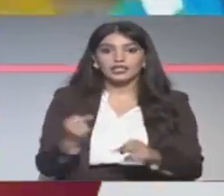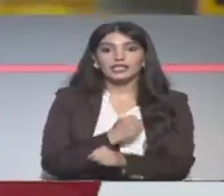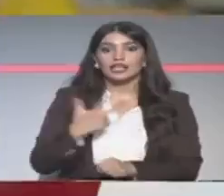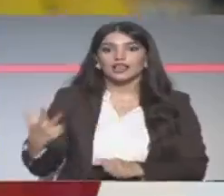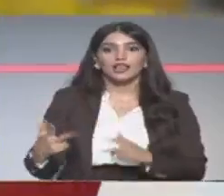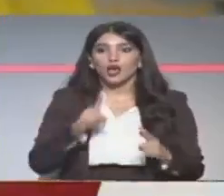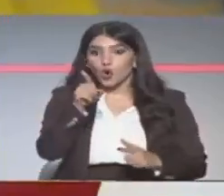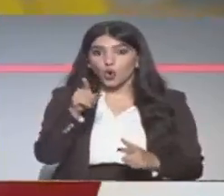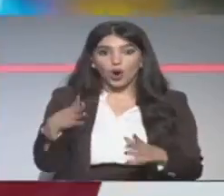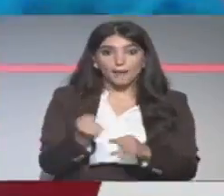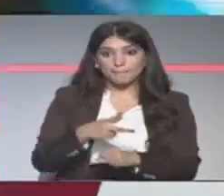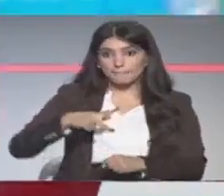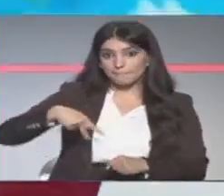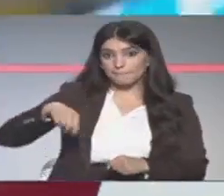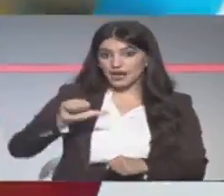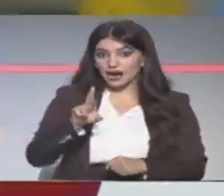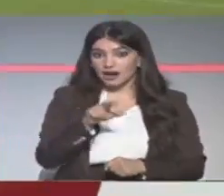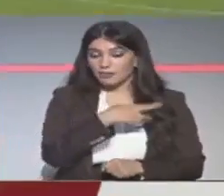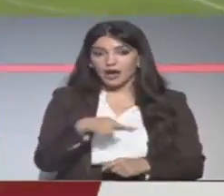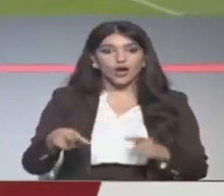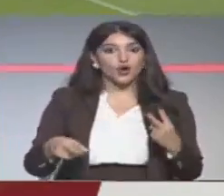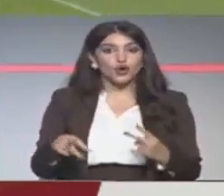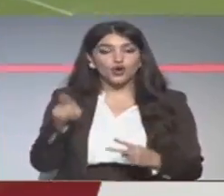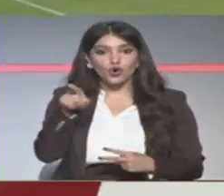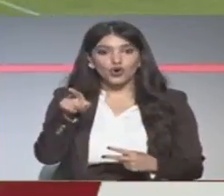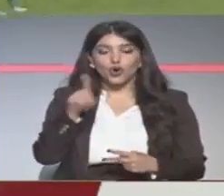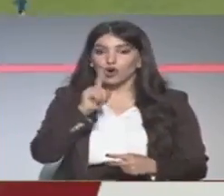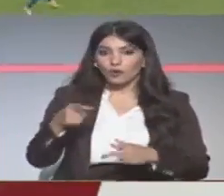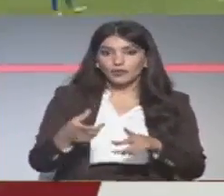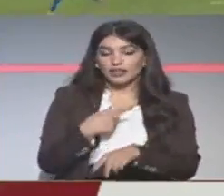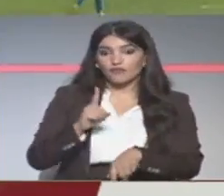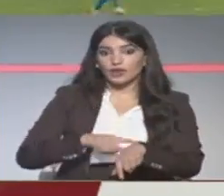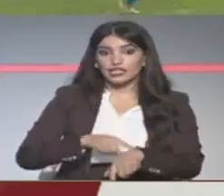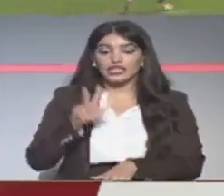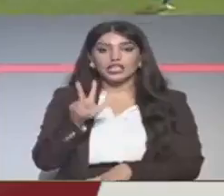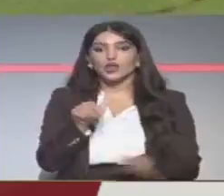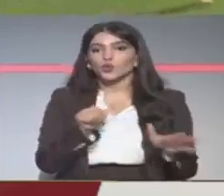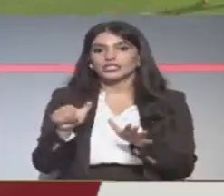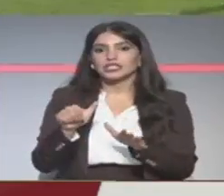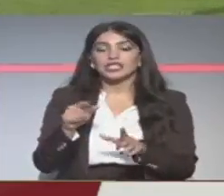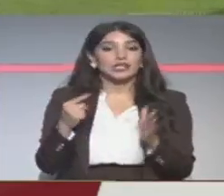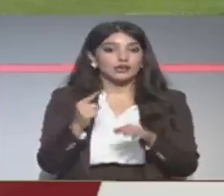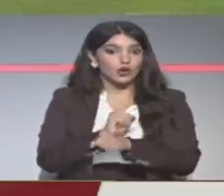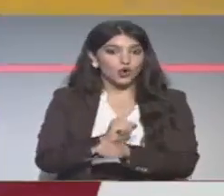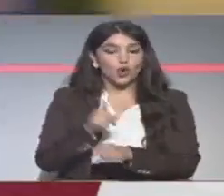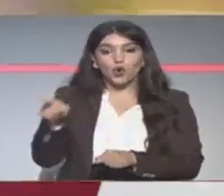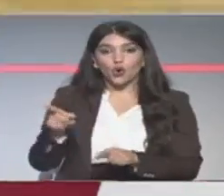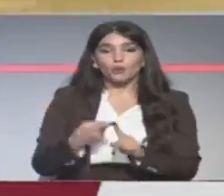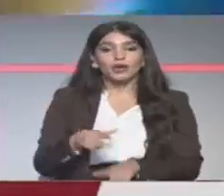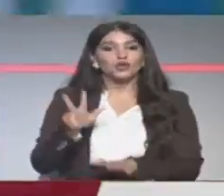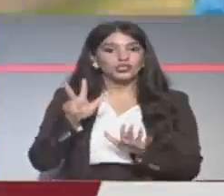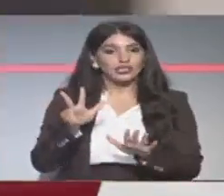نظيفين على مضيف بارما من خلال ثنائية كل من درايس ميرتنز في الدقيقة 63 ولورينزو إنسينيا في